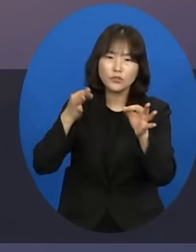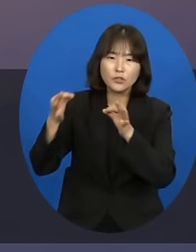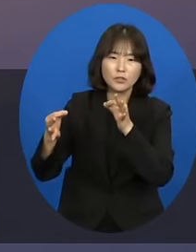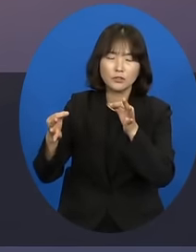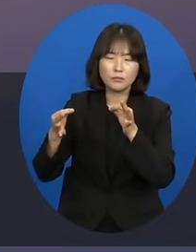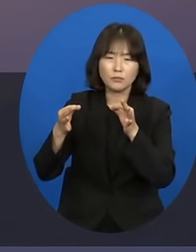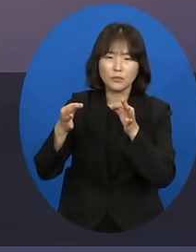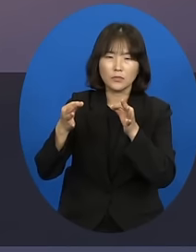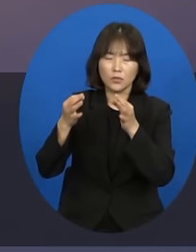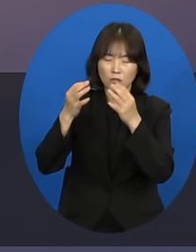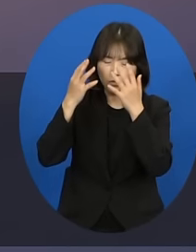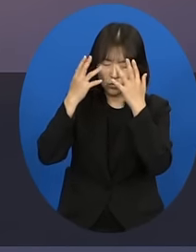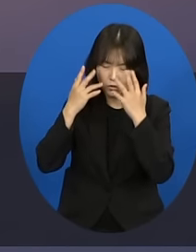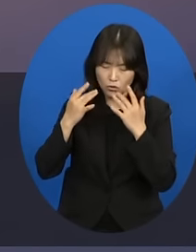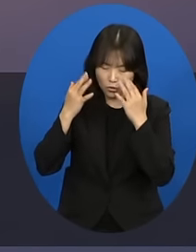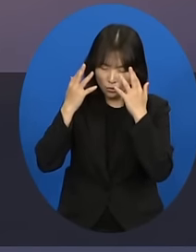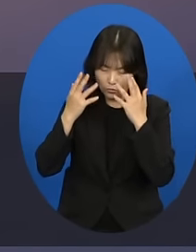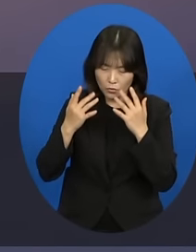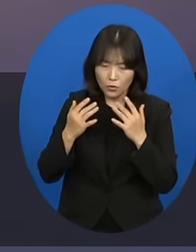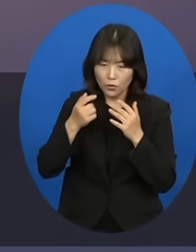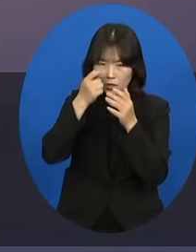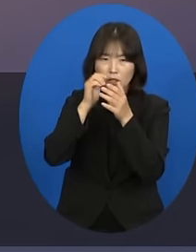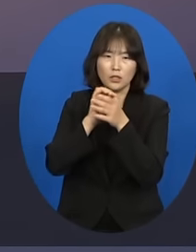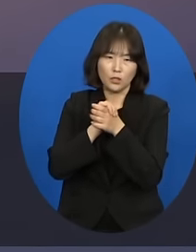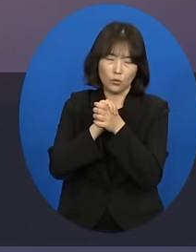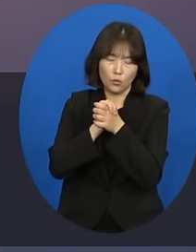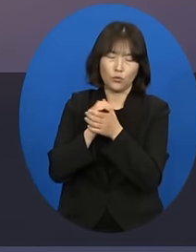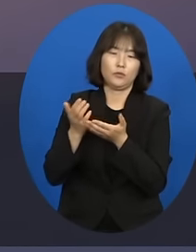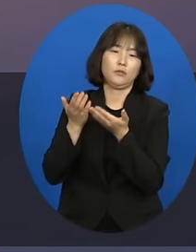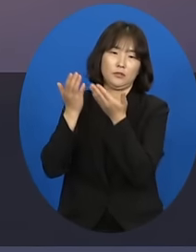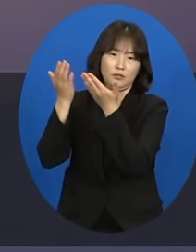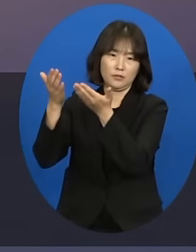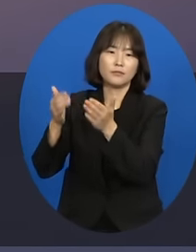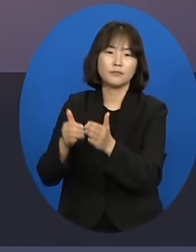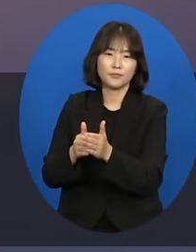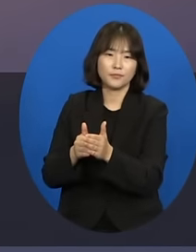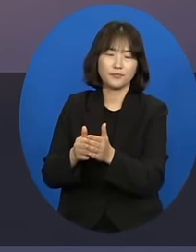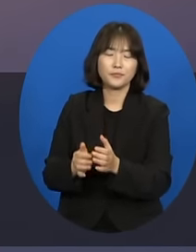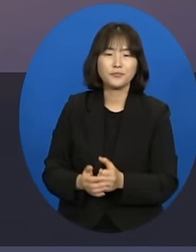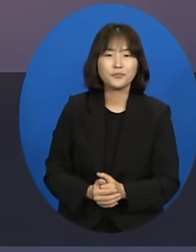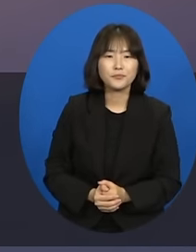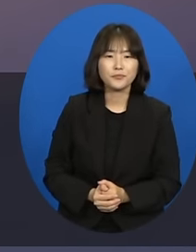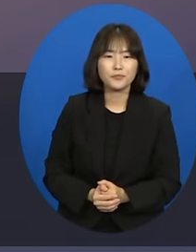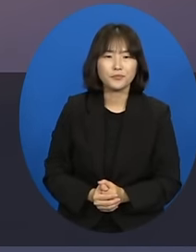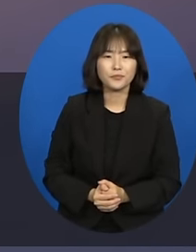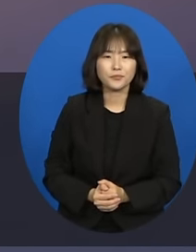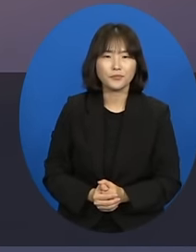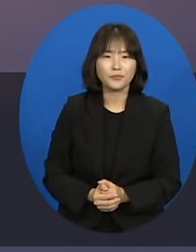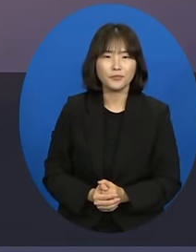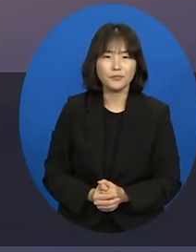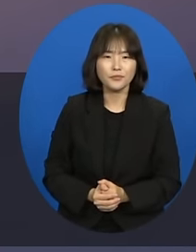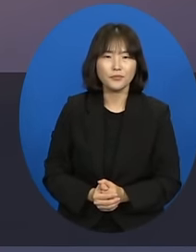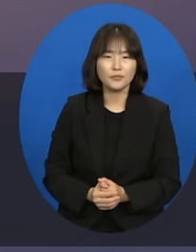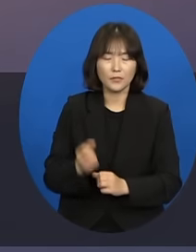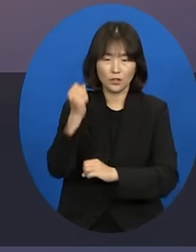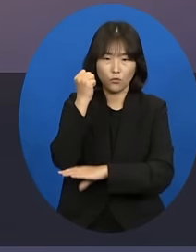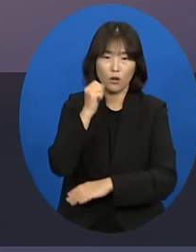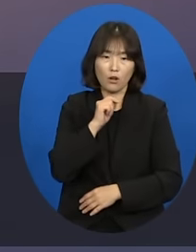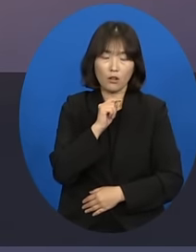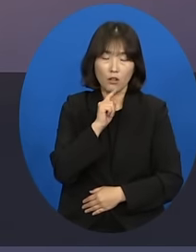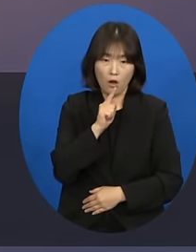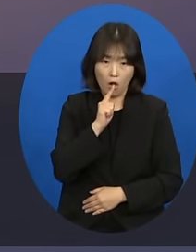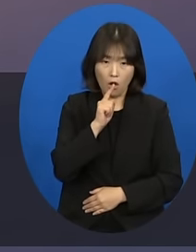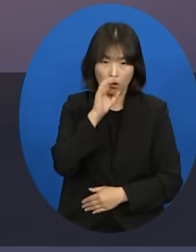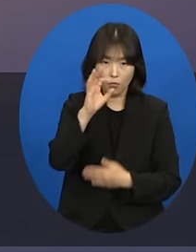많은 눈물로써 기도와 탄원을 올리셨습니다. 근데 이제 이거 원어를 보시면요,